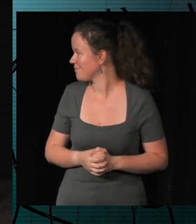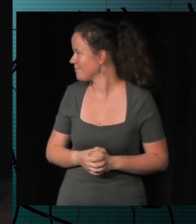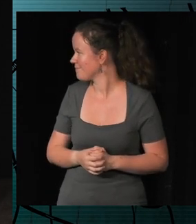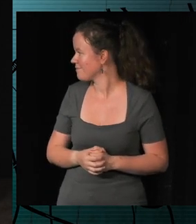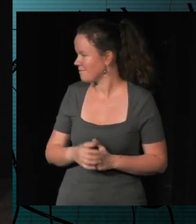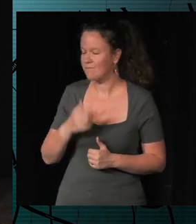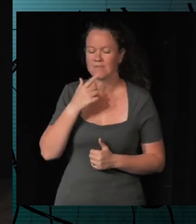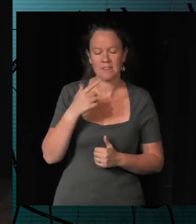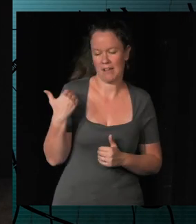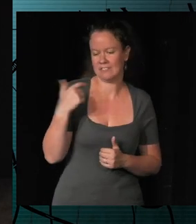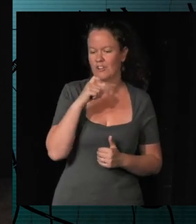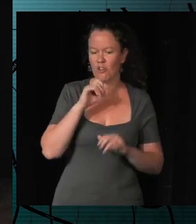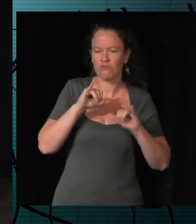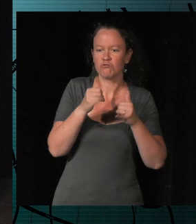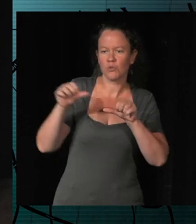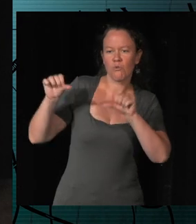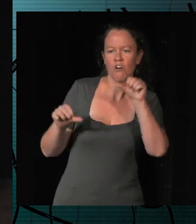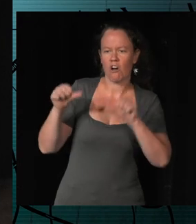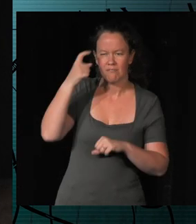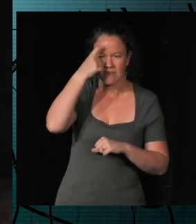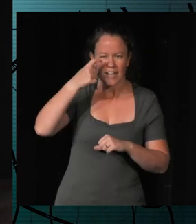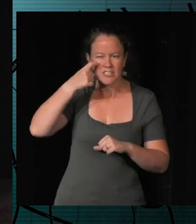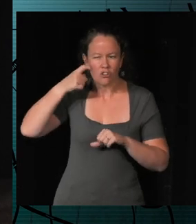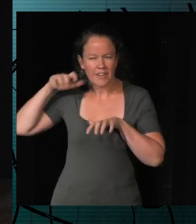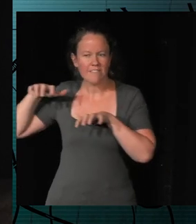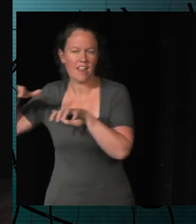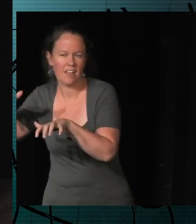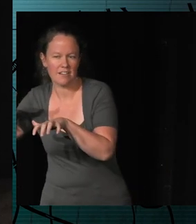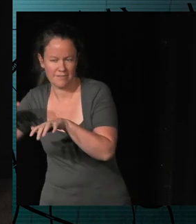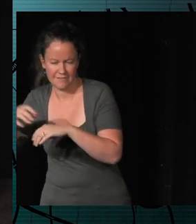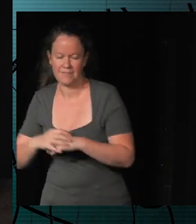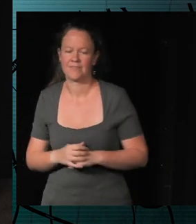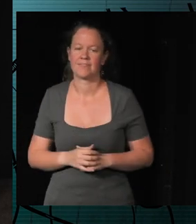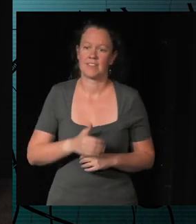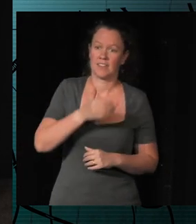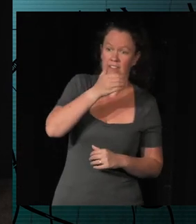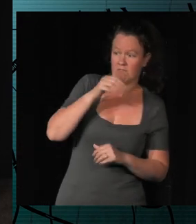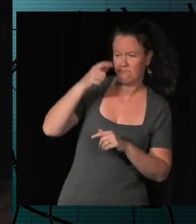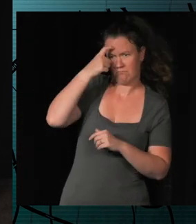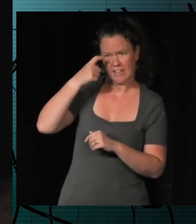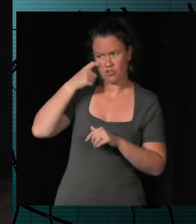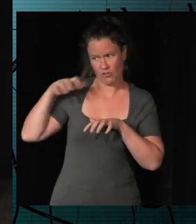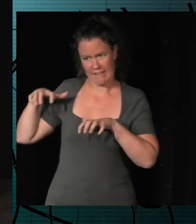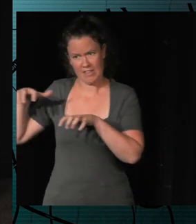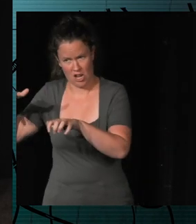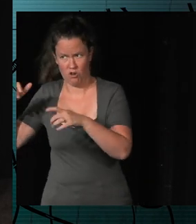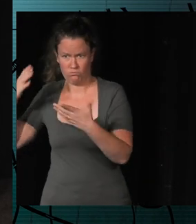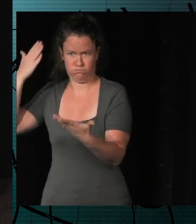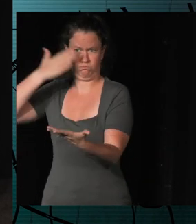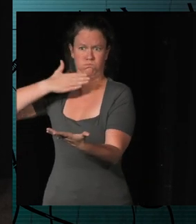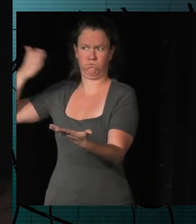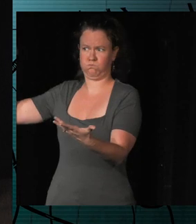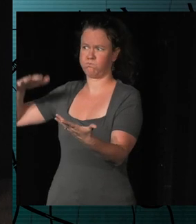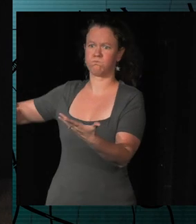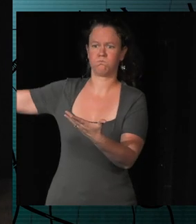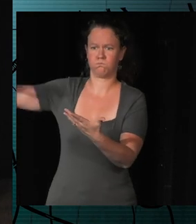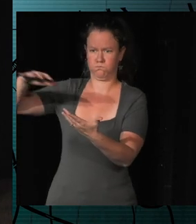Evil dans la présentation euh c'est Silent Hill c'est quand même une saga beaucoup moins populaire que enfin elle est populaire c'est dire qu'elle est